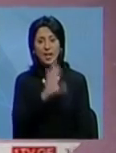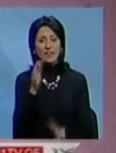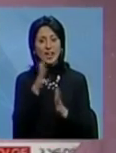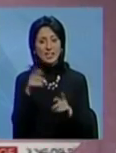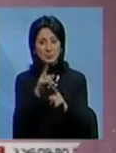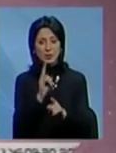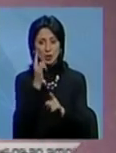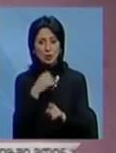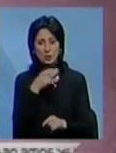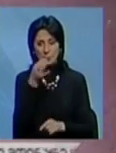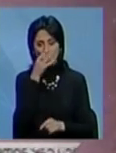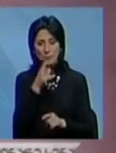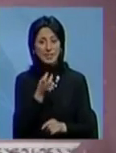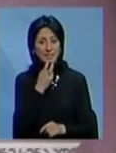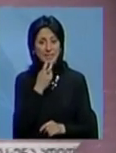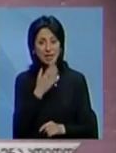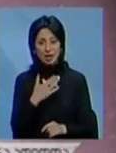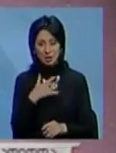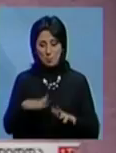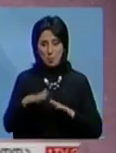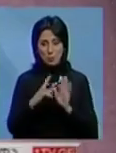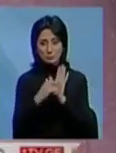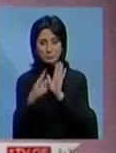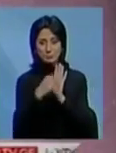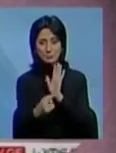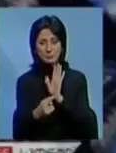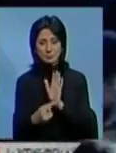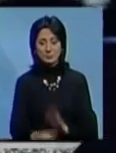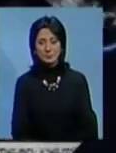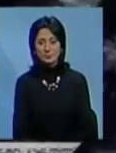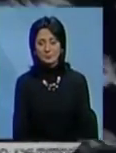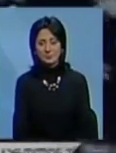ყველაზე მეტად ეს თოჯინა მომწონს. სასაცილოა, ჩემს მოძრაობებს იმეორებს.